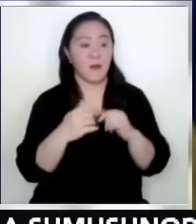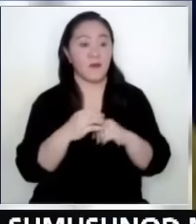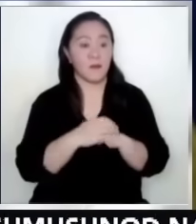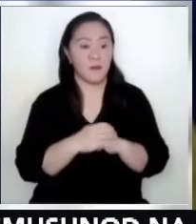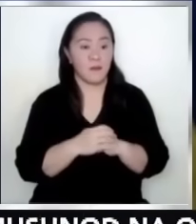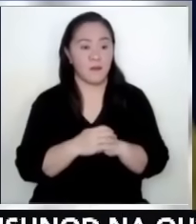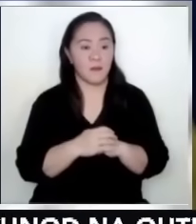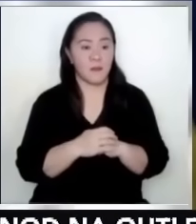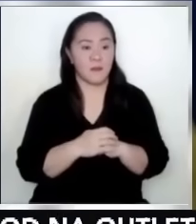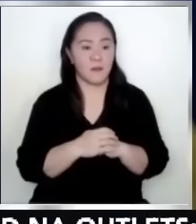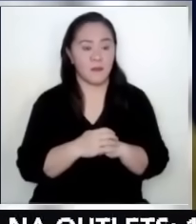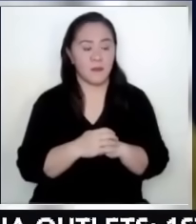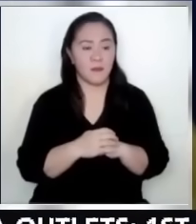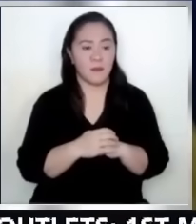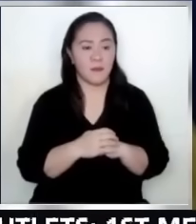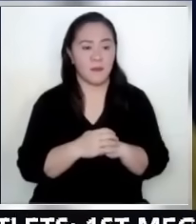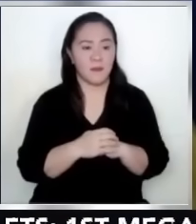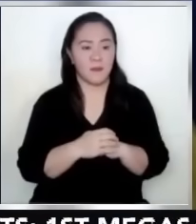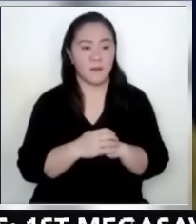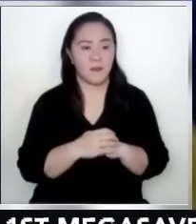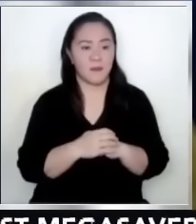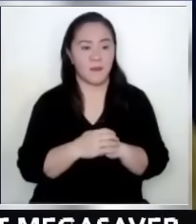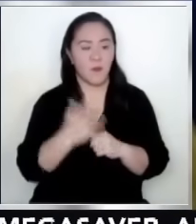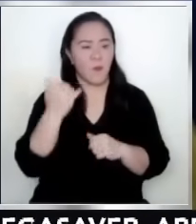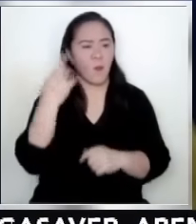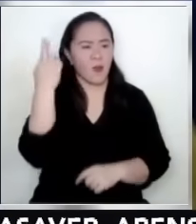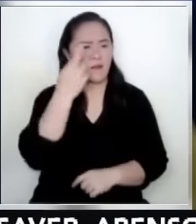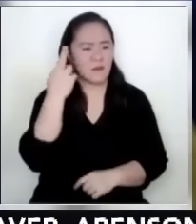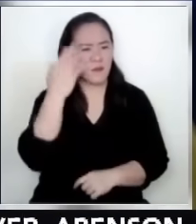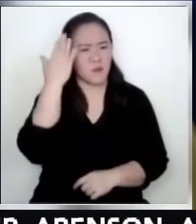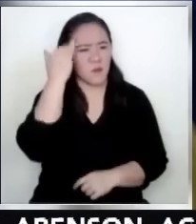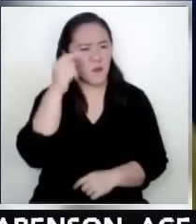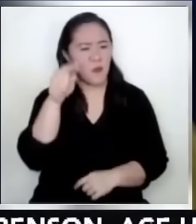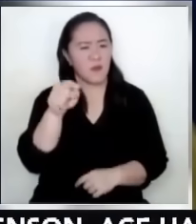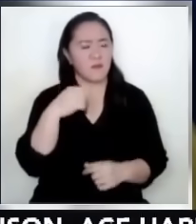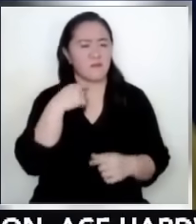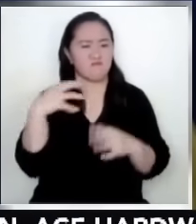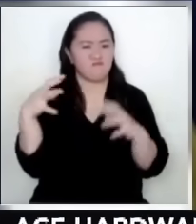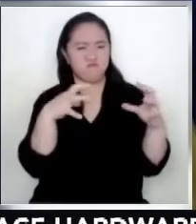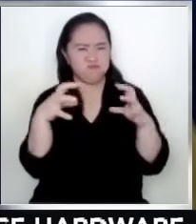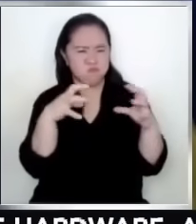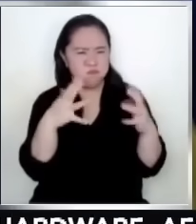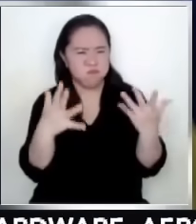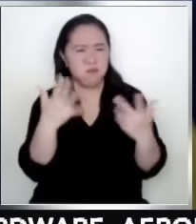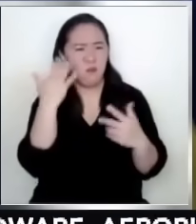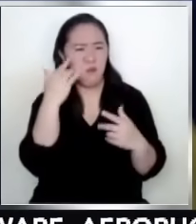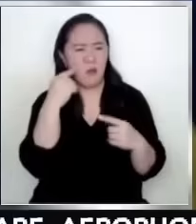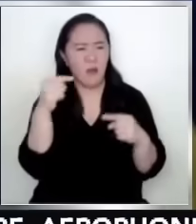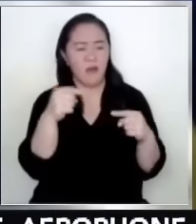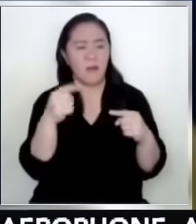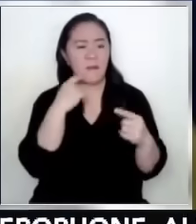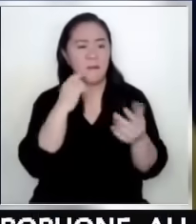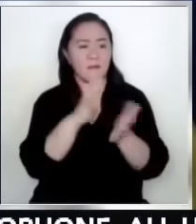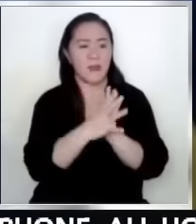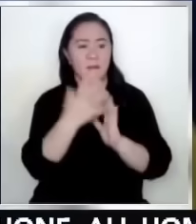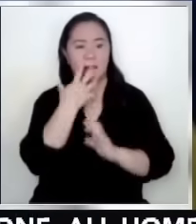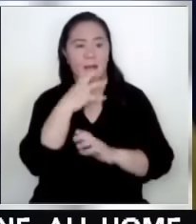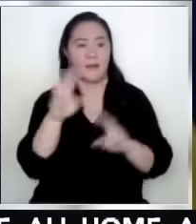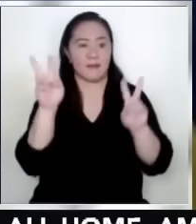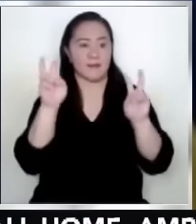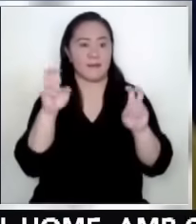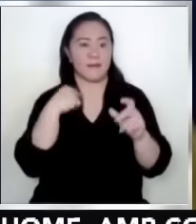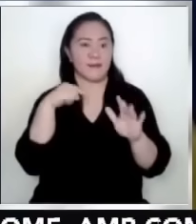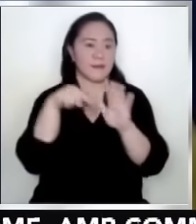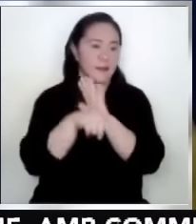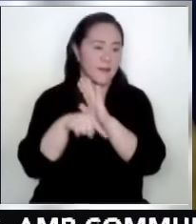to ano yung dahilan nila, anong pinag-awayan nila, kung bakit man dumating ito, sa ngayon ay hindi pa yan na